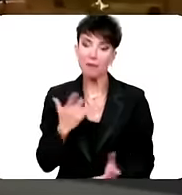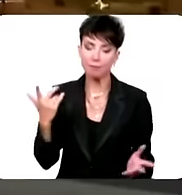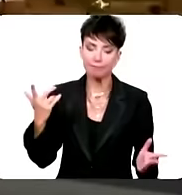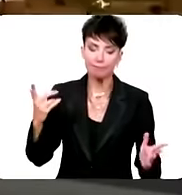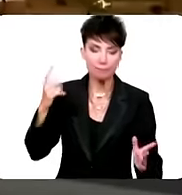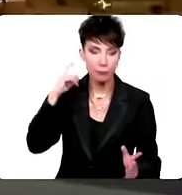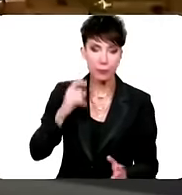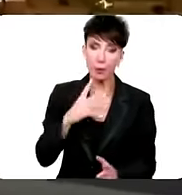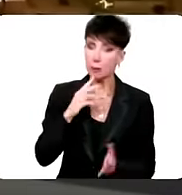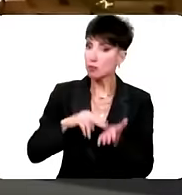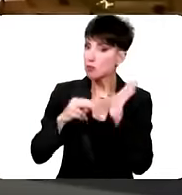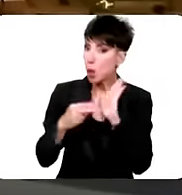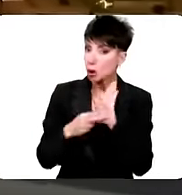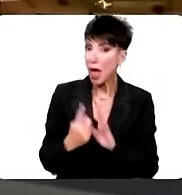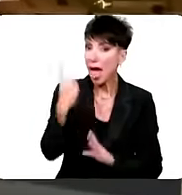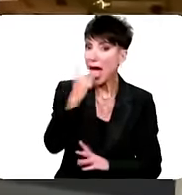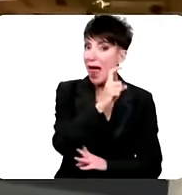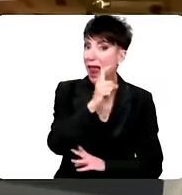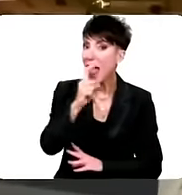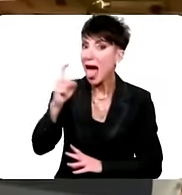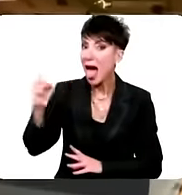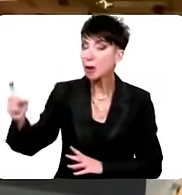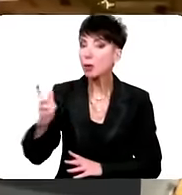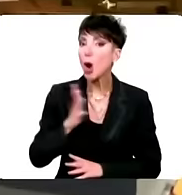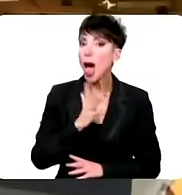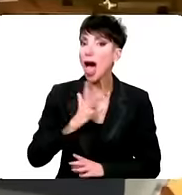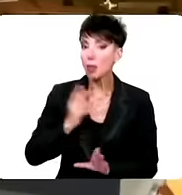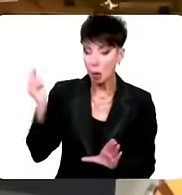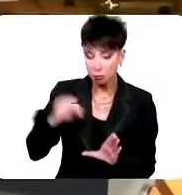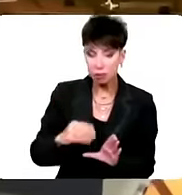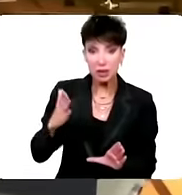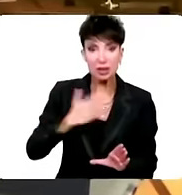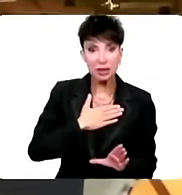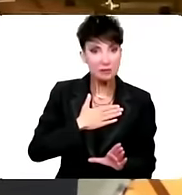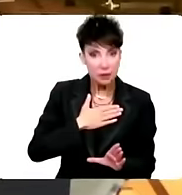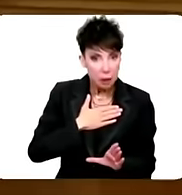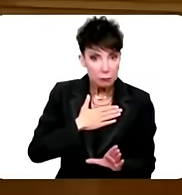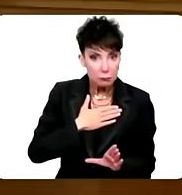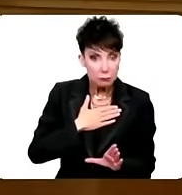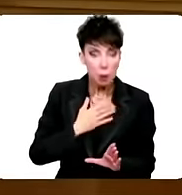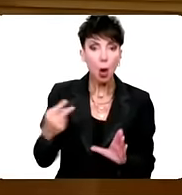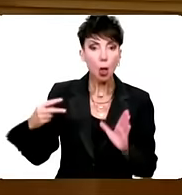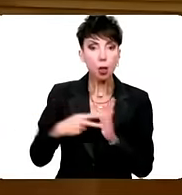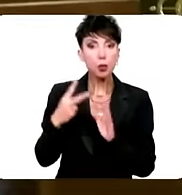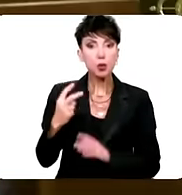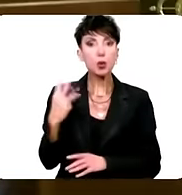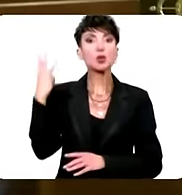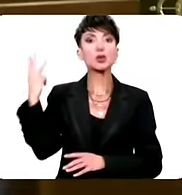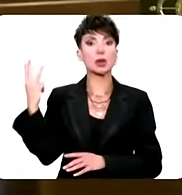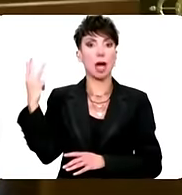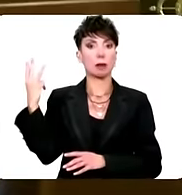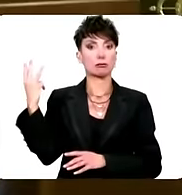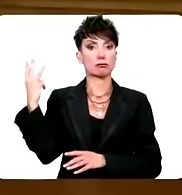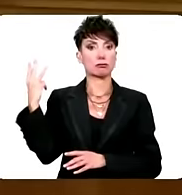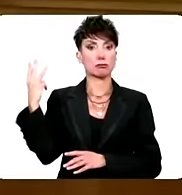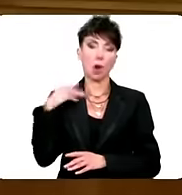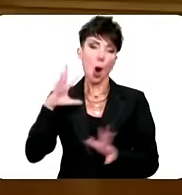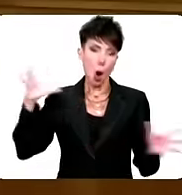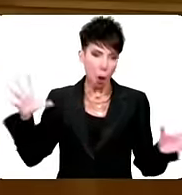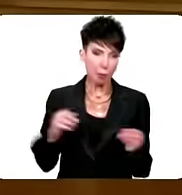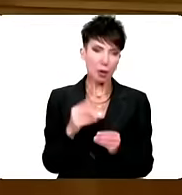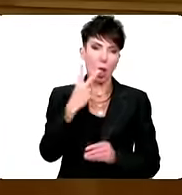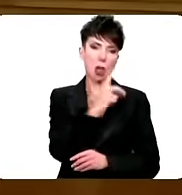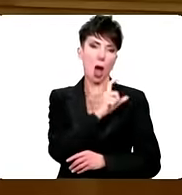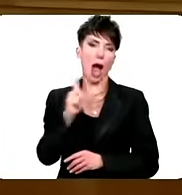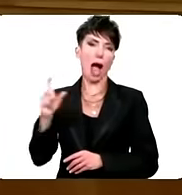1 εκατομμύριο συμπολίτες μας που μας εμπιστεύθηκαν το 2023 δεν μας ψήφισαν. Όσοι επιτοπλίστων δεν πήγαν κάπου